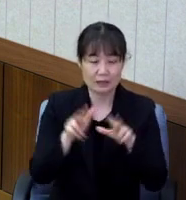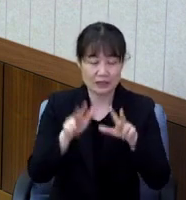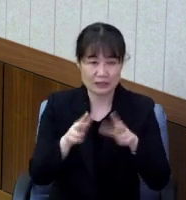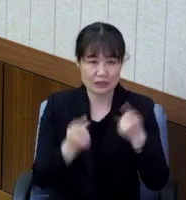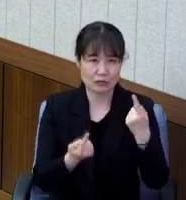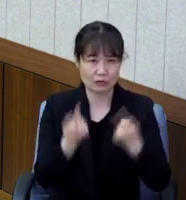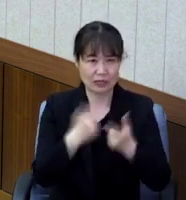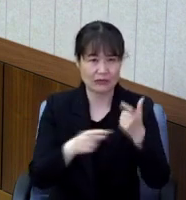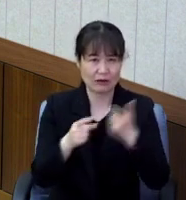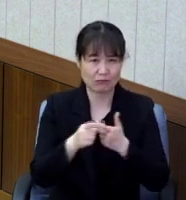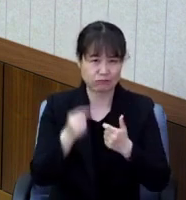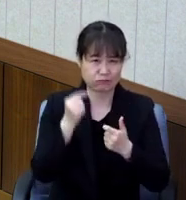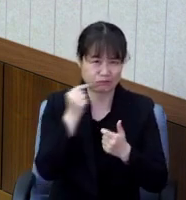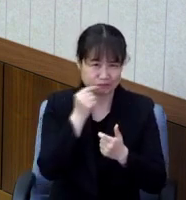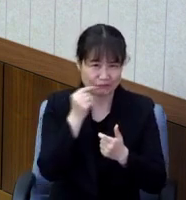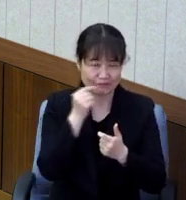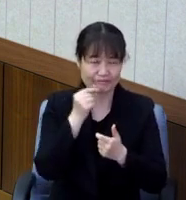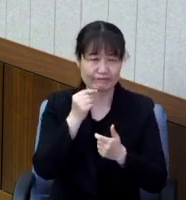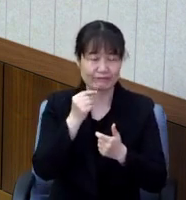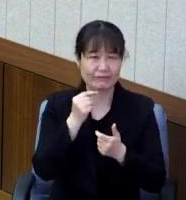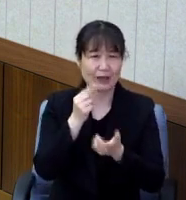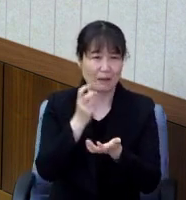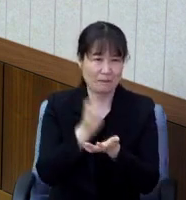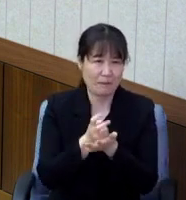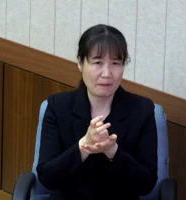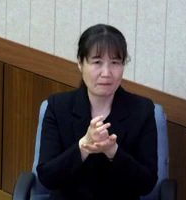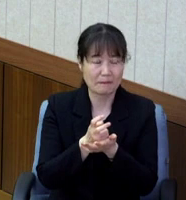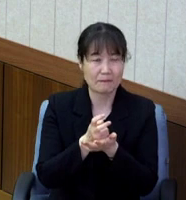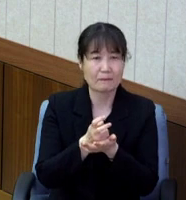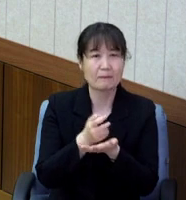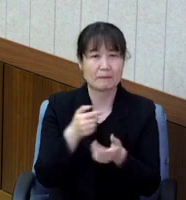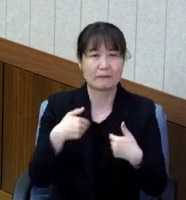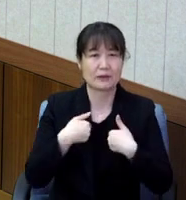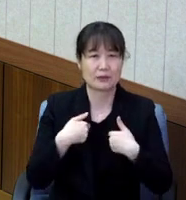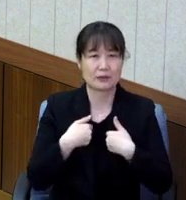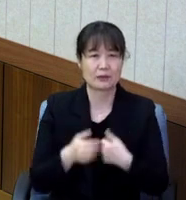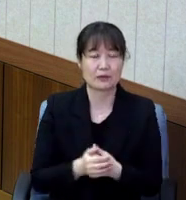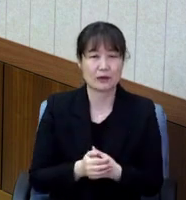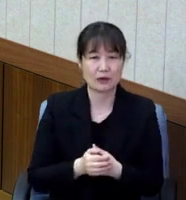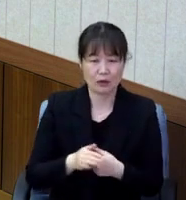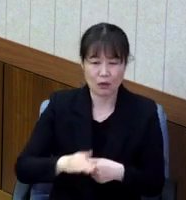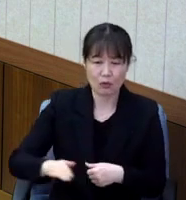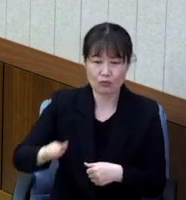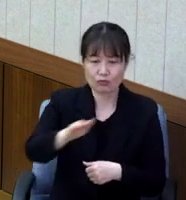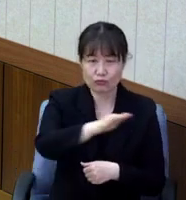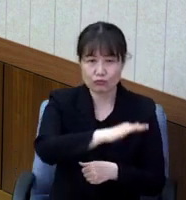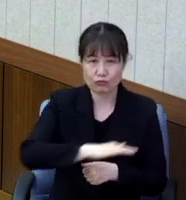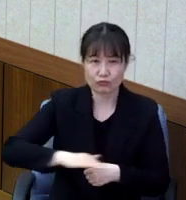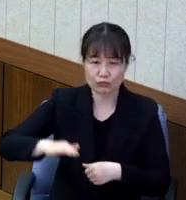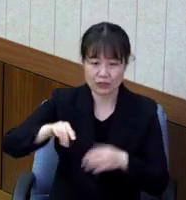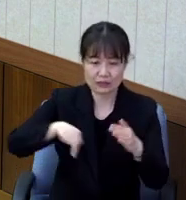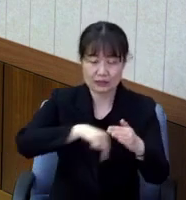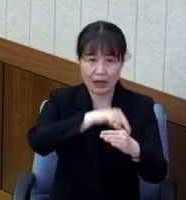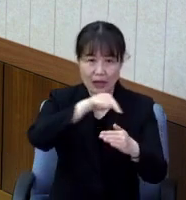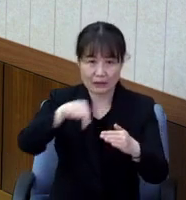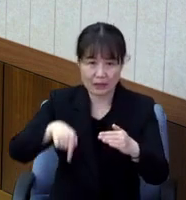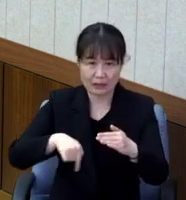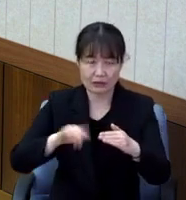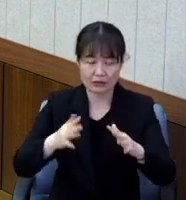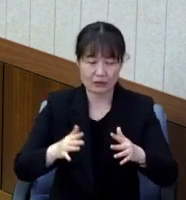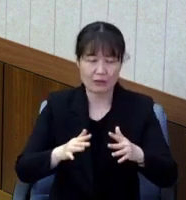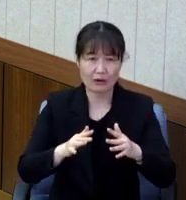지금부터 강력한 조치가 필요하다고 말씀드립니다. 회전 교차로 교통섬에 조경이나